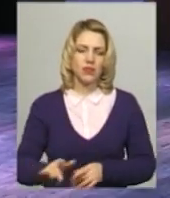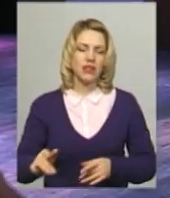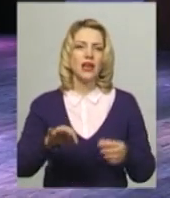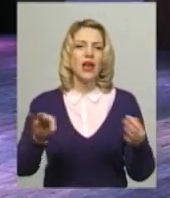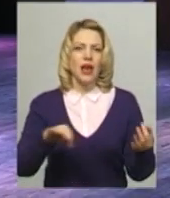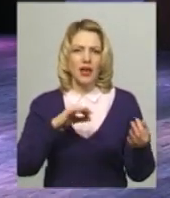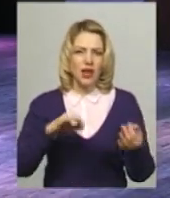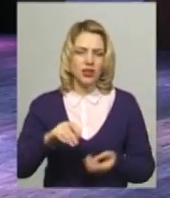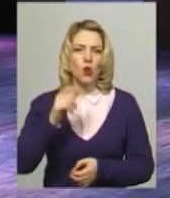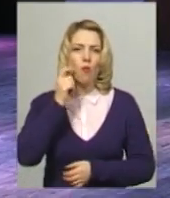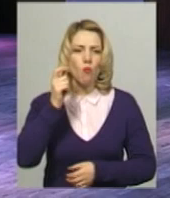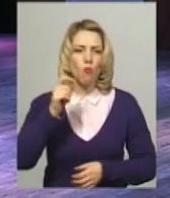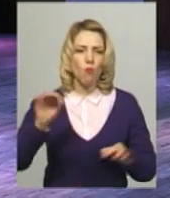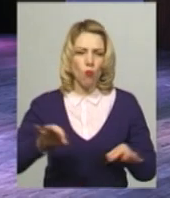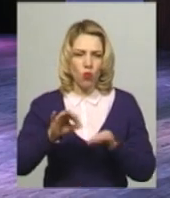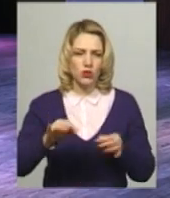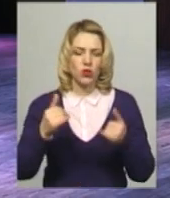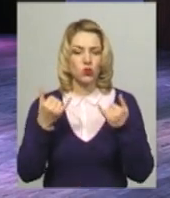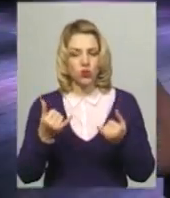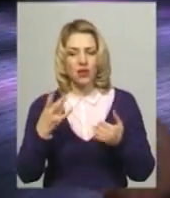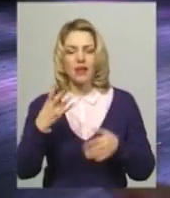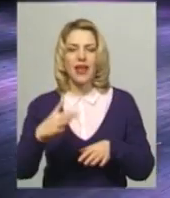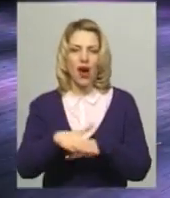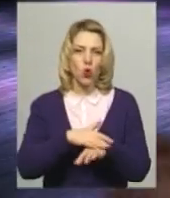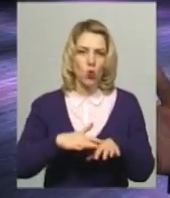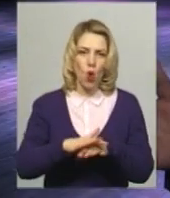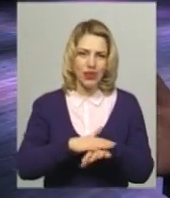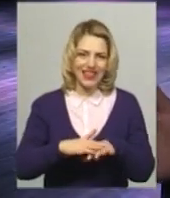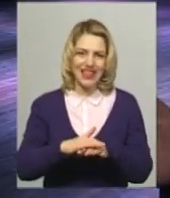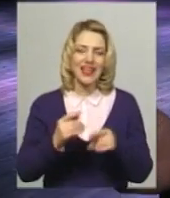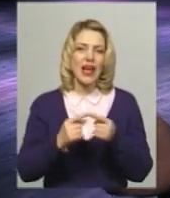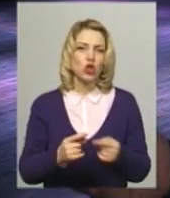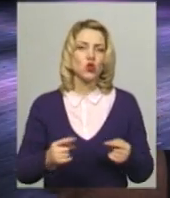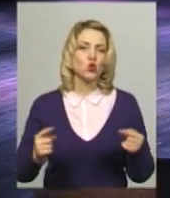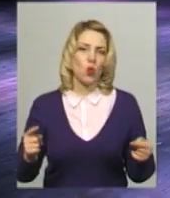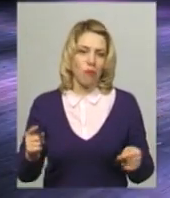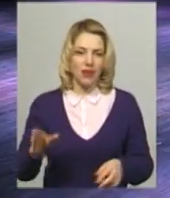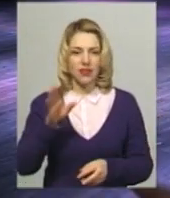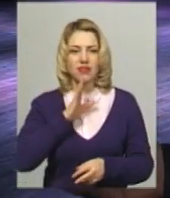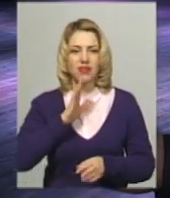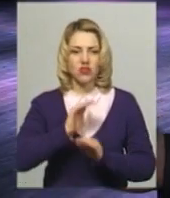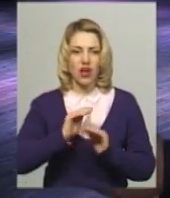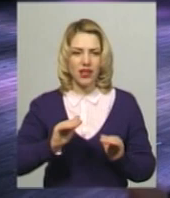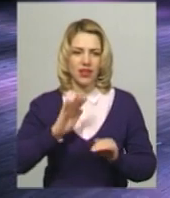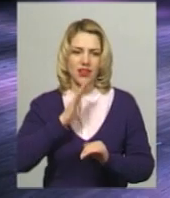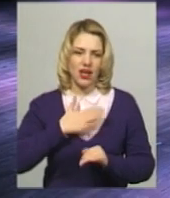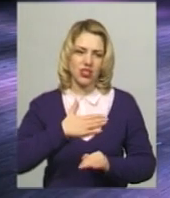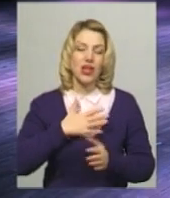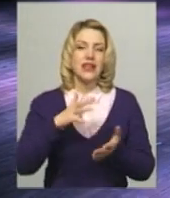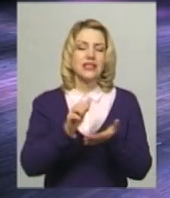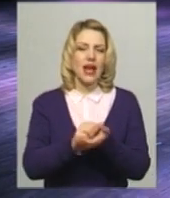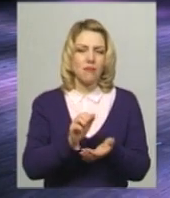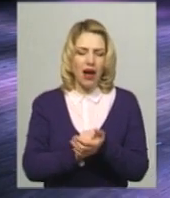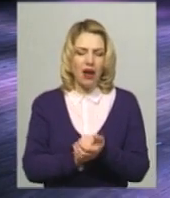і сучасну, в тому числі, на народних інструментах. Дівчата наші і різними видами